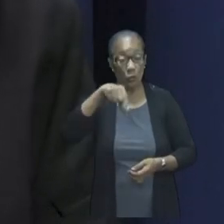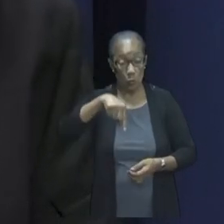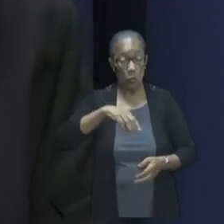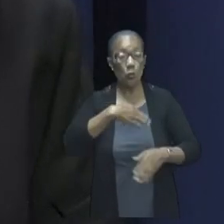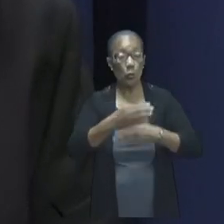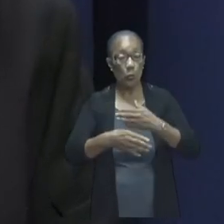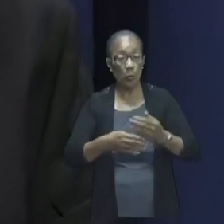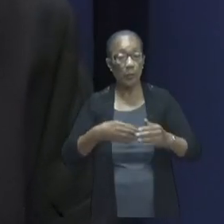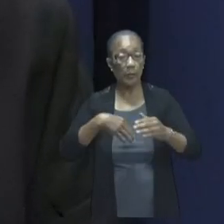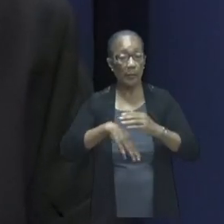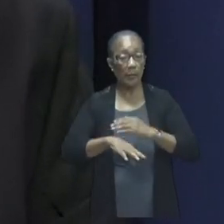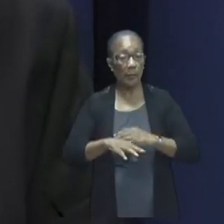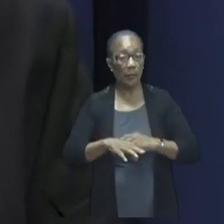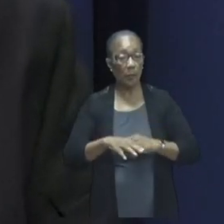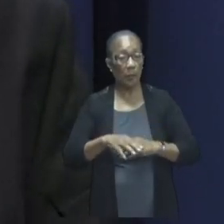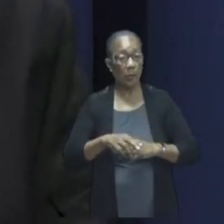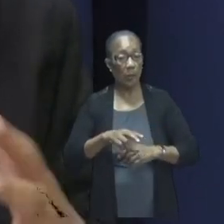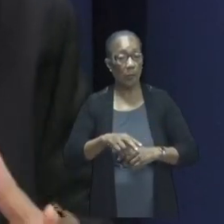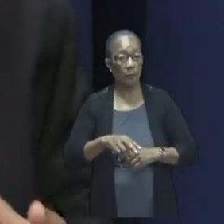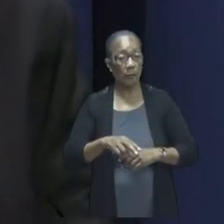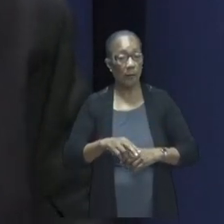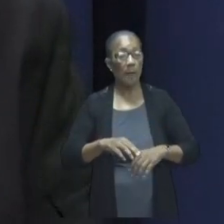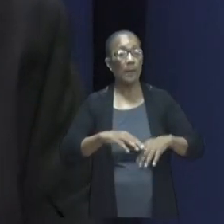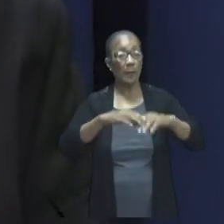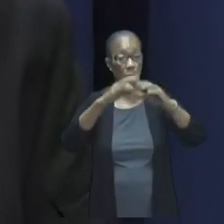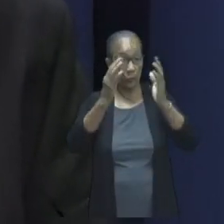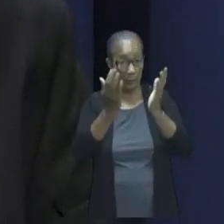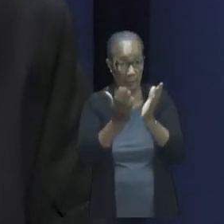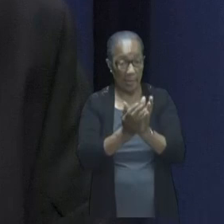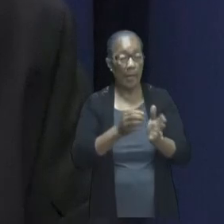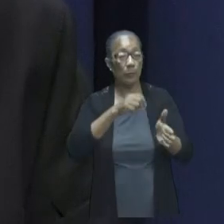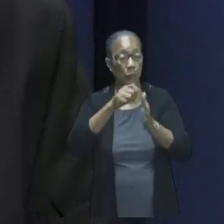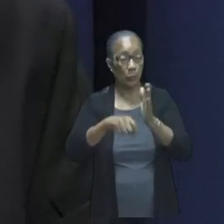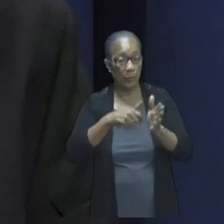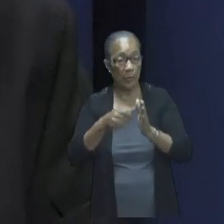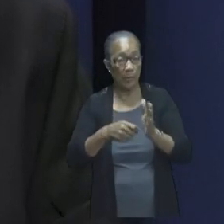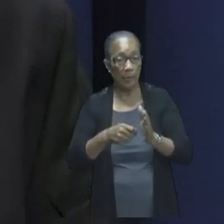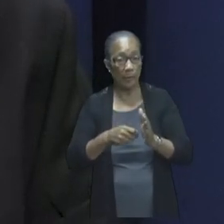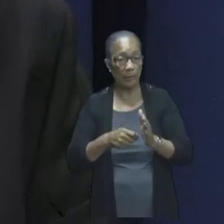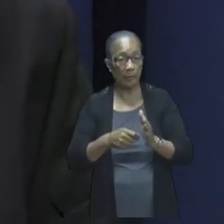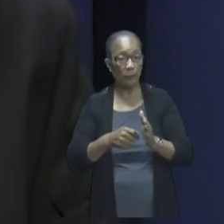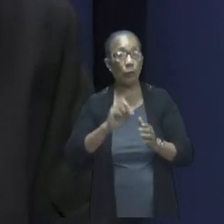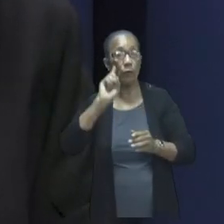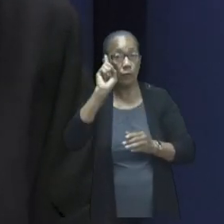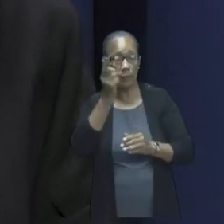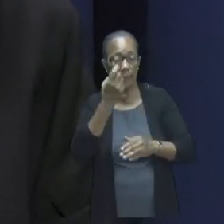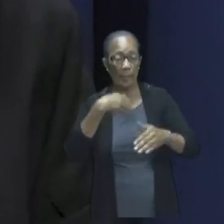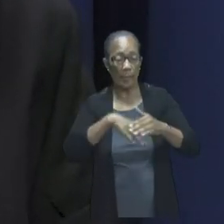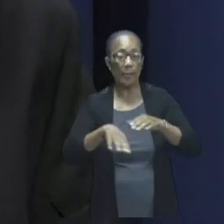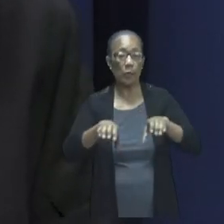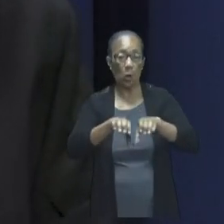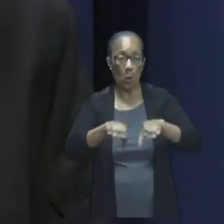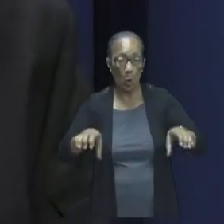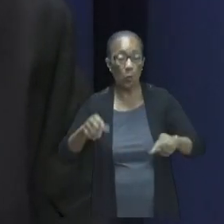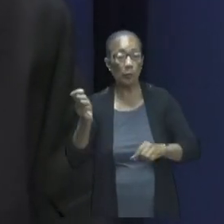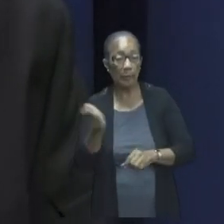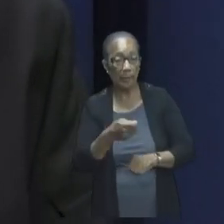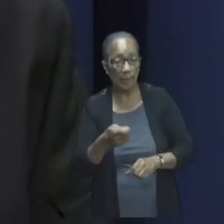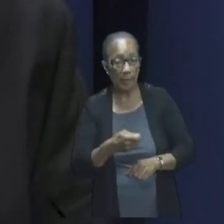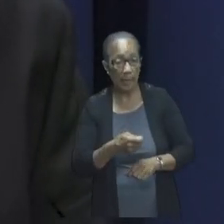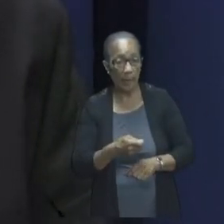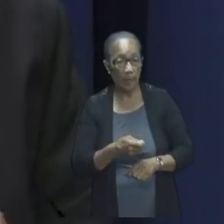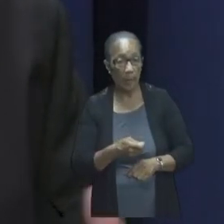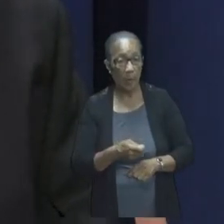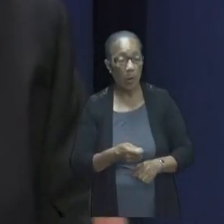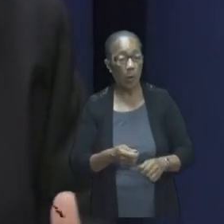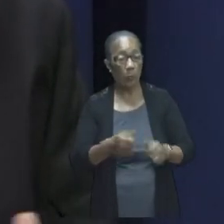in ons geval nu met met totaal komen er projecten om met name in de houtkap vier meer efficiëntie aan de dag